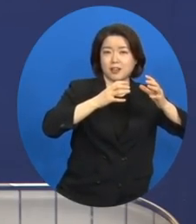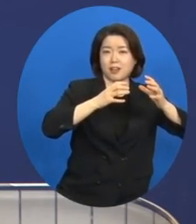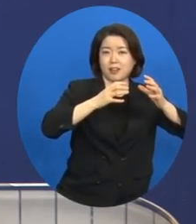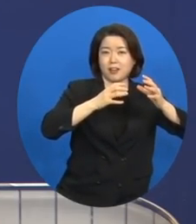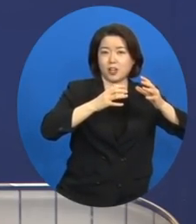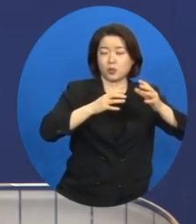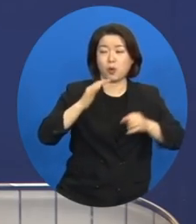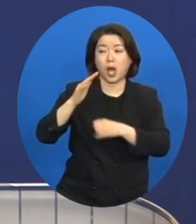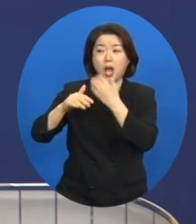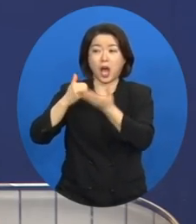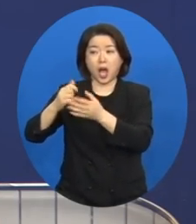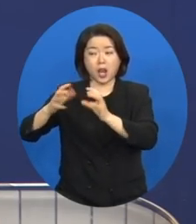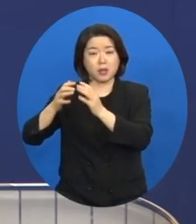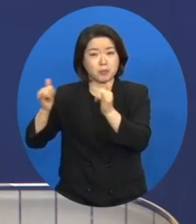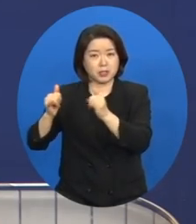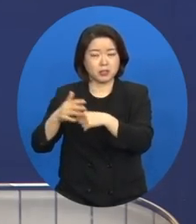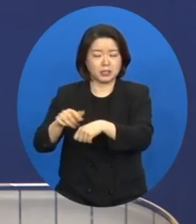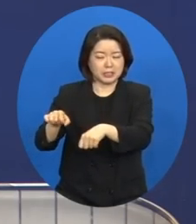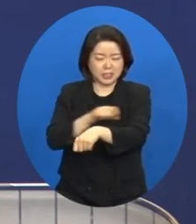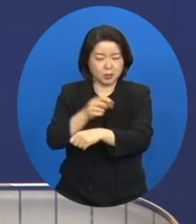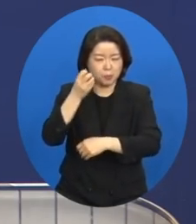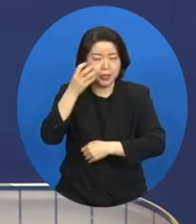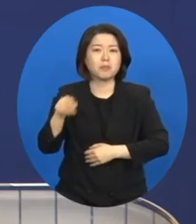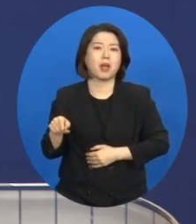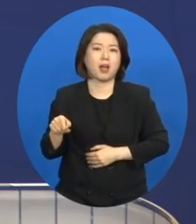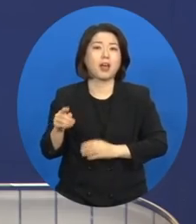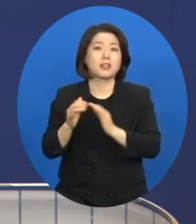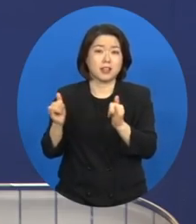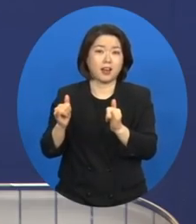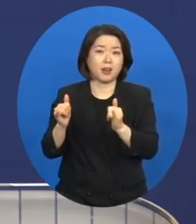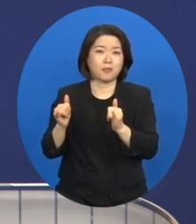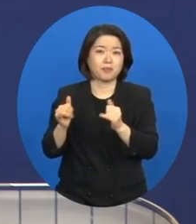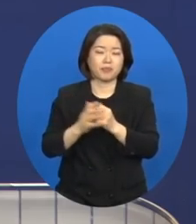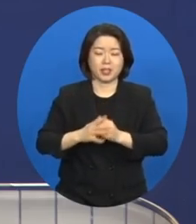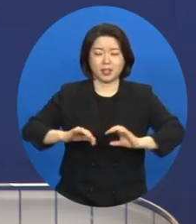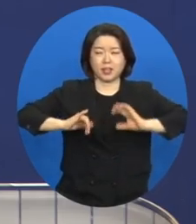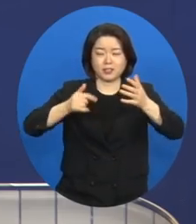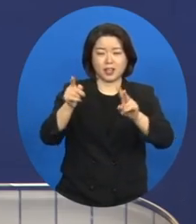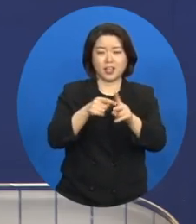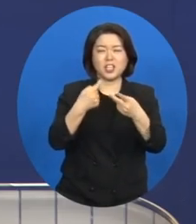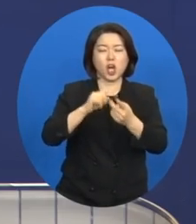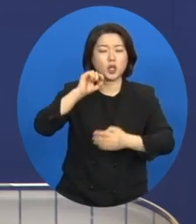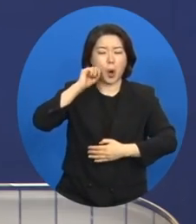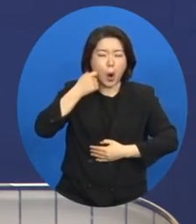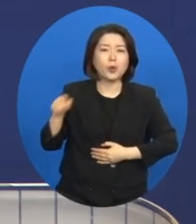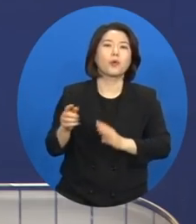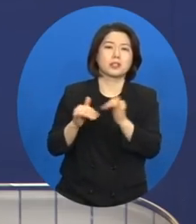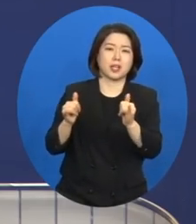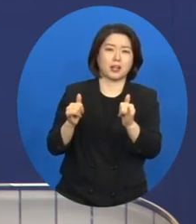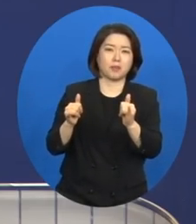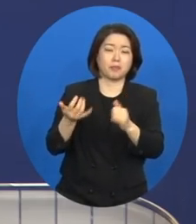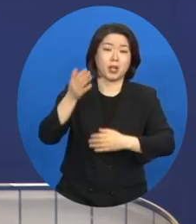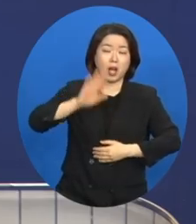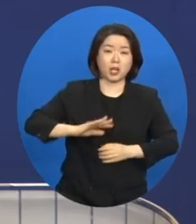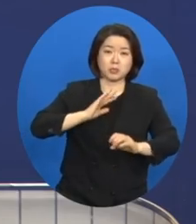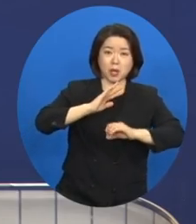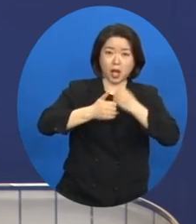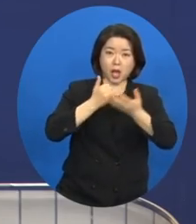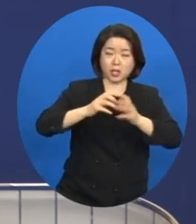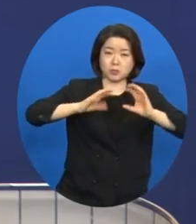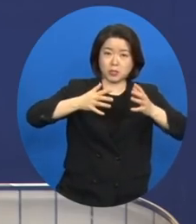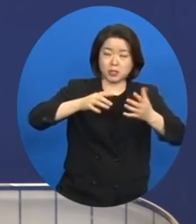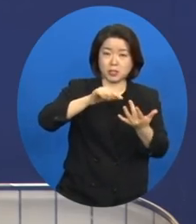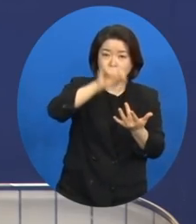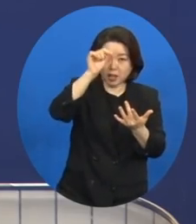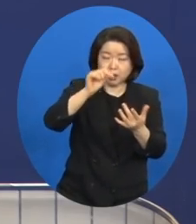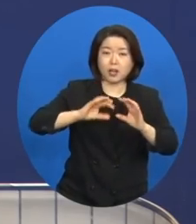또 하나님 백성은 독특한 사람입니다. 귀한 사람이에요. 세상이 이해할 수 없는 사람들, 그런 하나님의 택한 백성들, 이것이